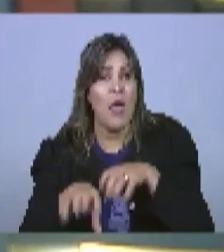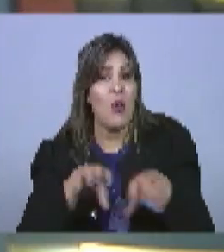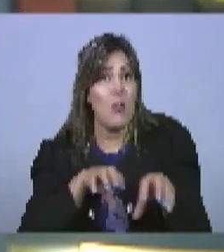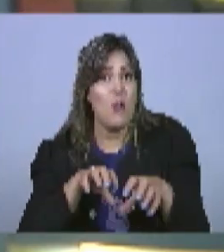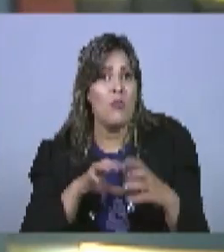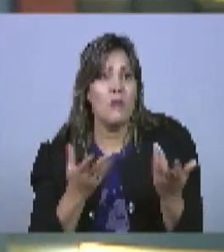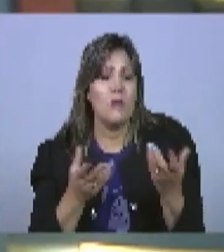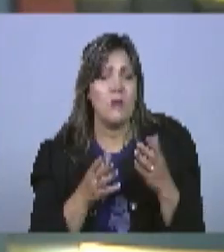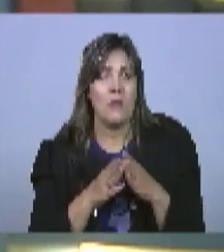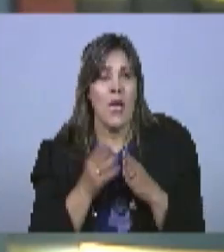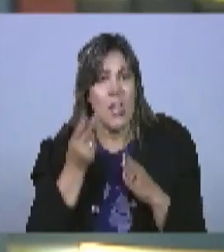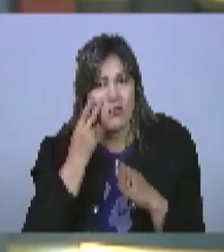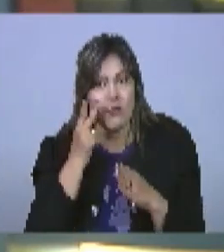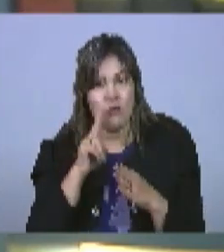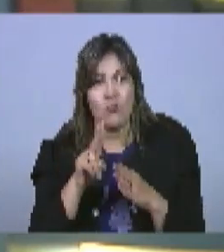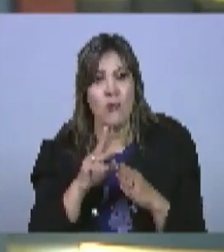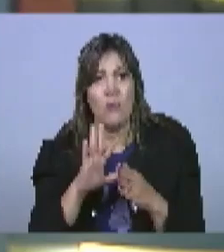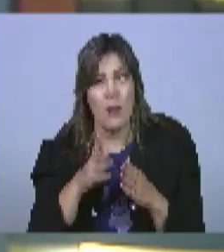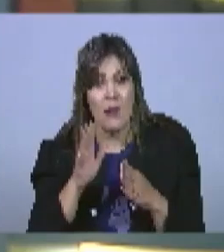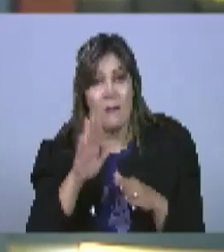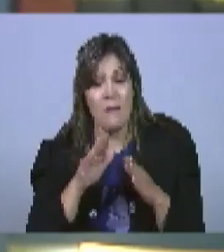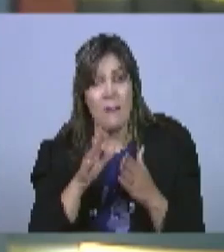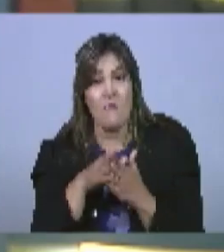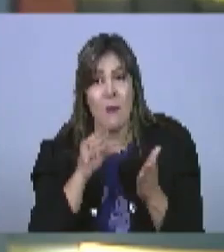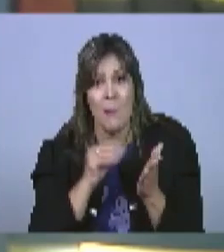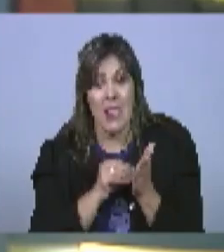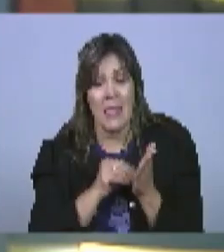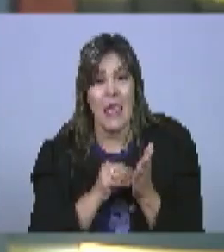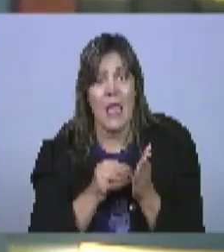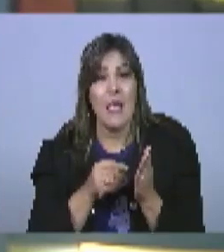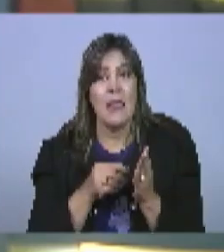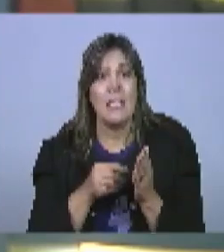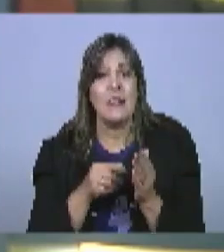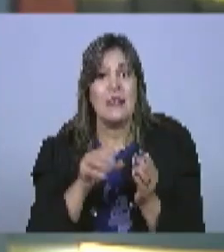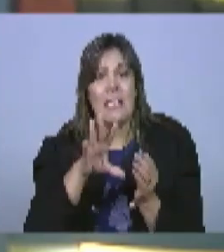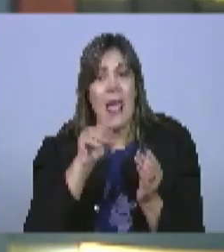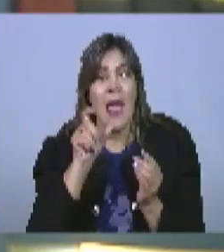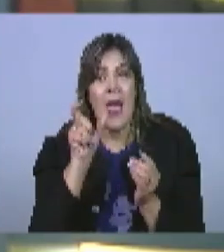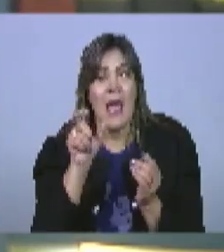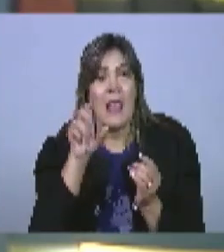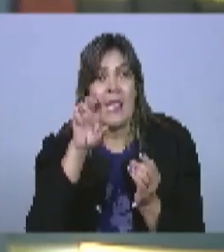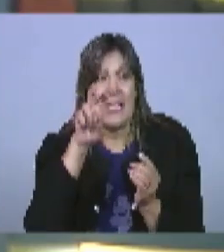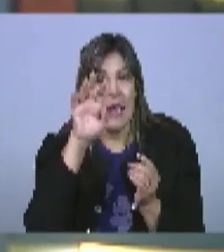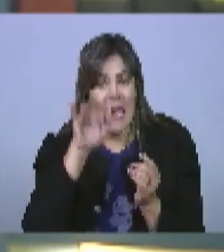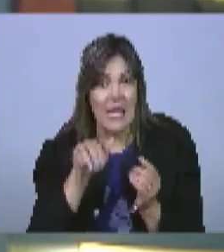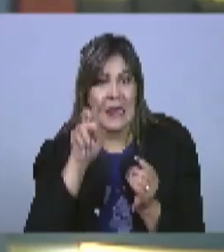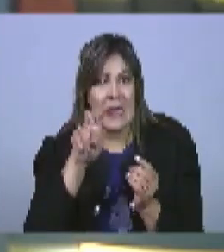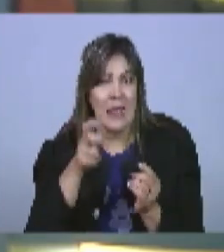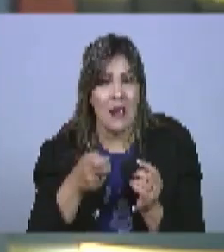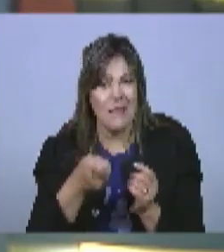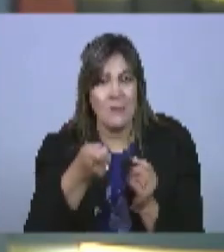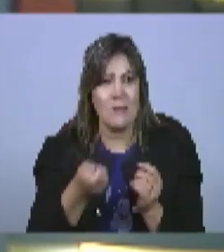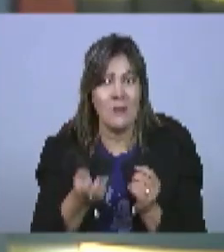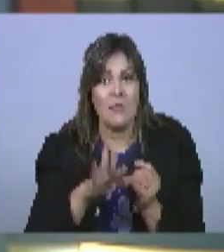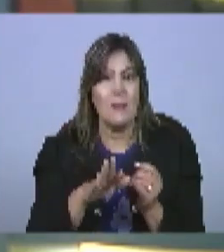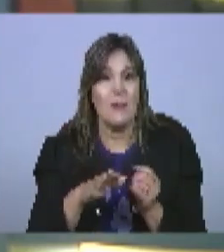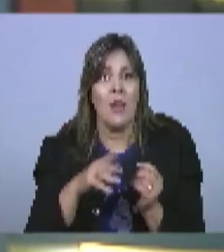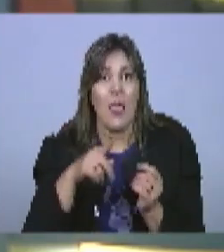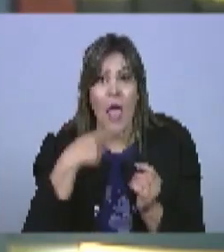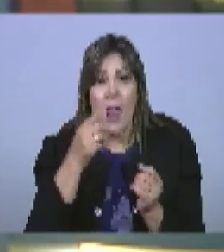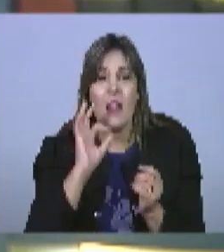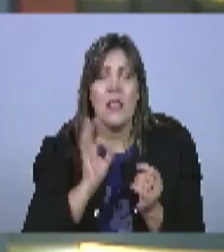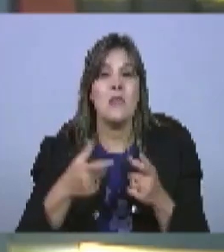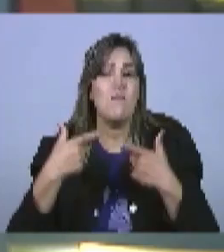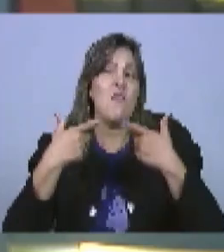هنشوف لان في تقديرات في بدايه يعني اغتيال هنيه توقعت ان احنا مقدمين على حرب شامله في